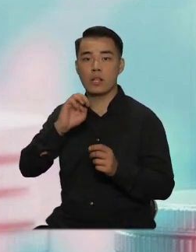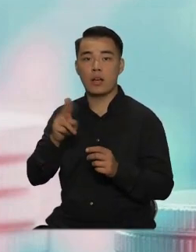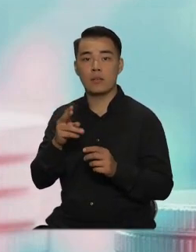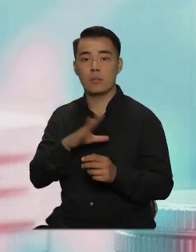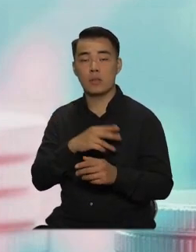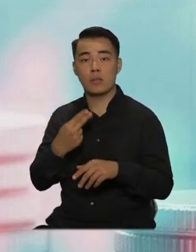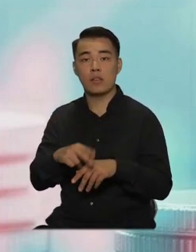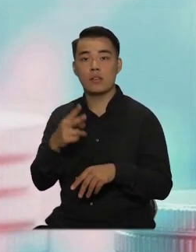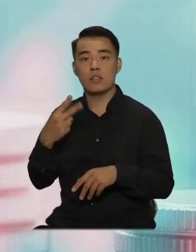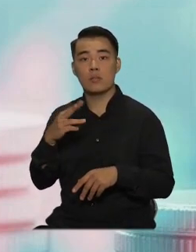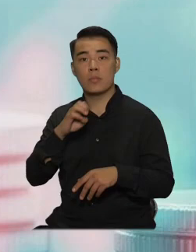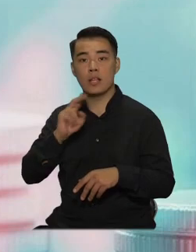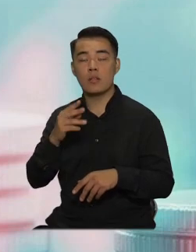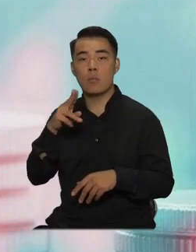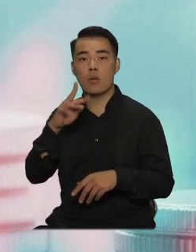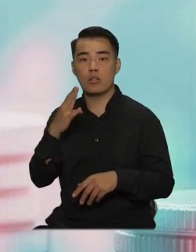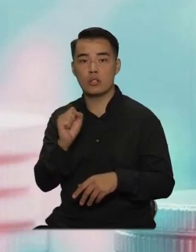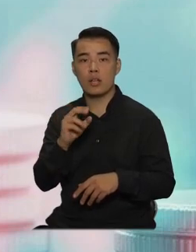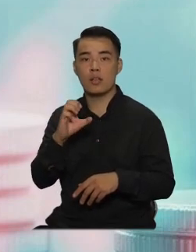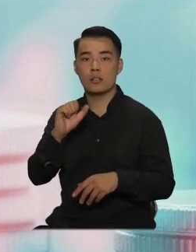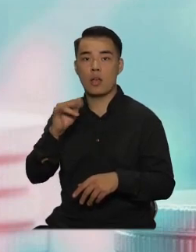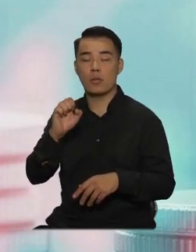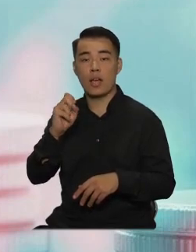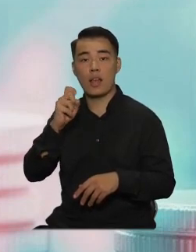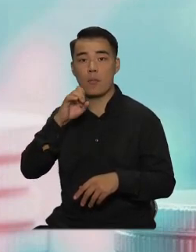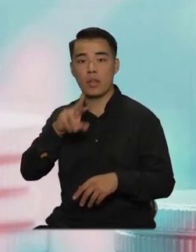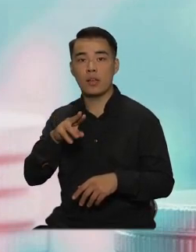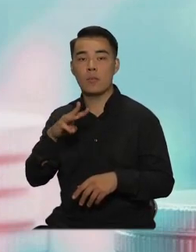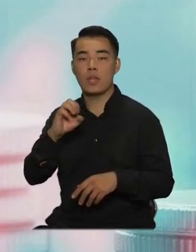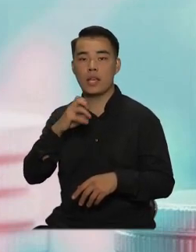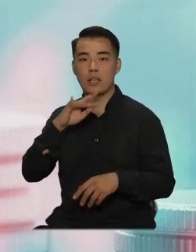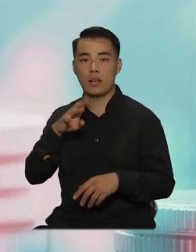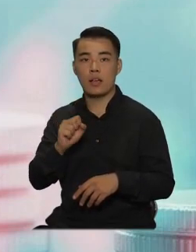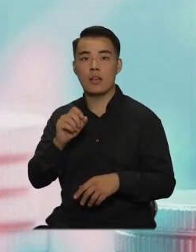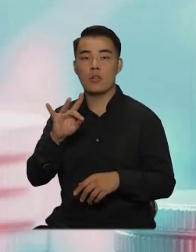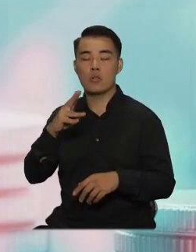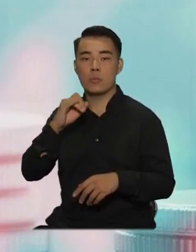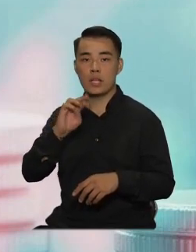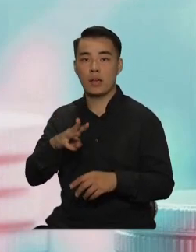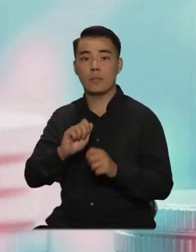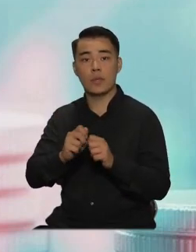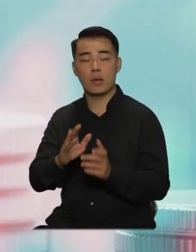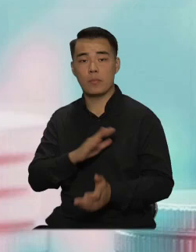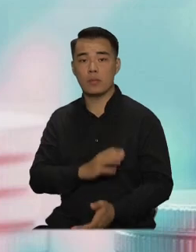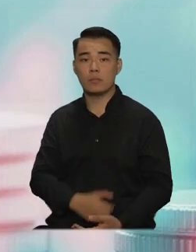Қалған 20 миллиард тайын Польша, Сауд Арабиясы, Мексика, Венгрия, Индонезия, Румынияға